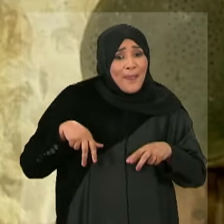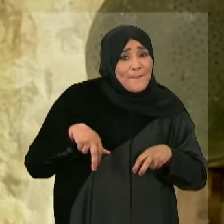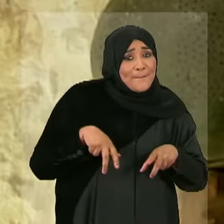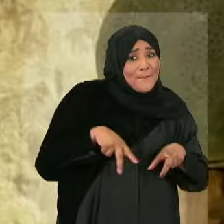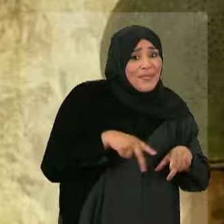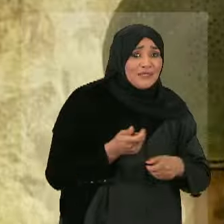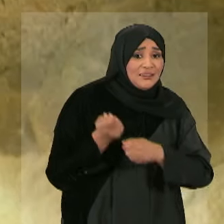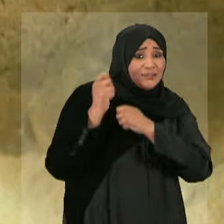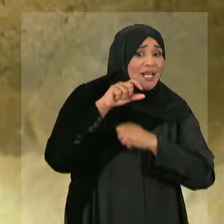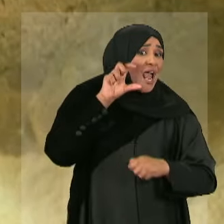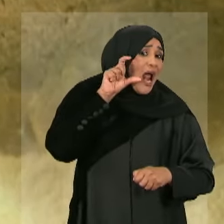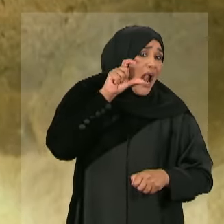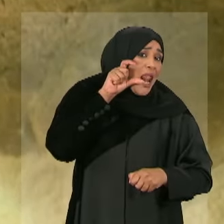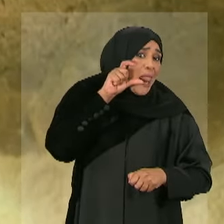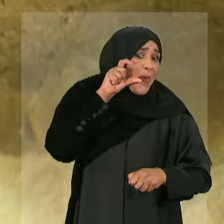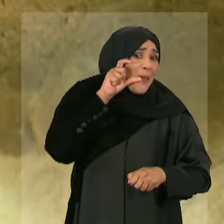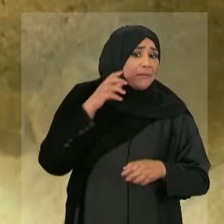معكم راح، يا